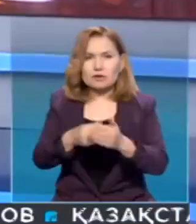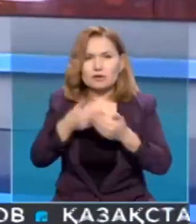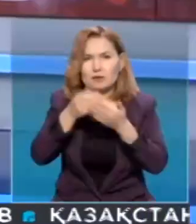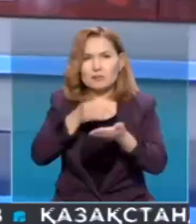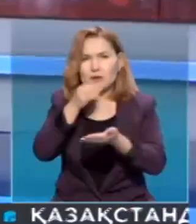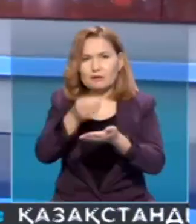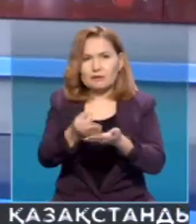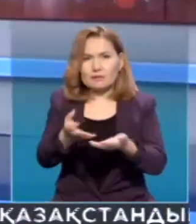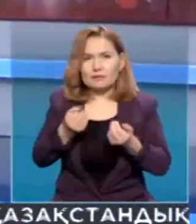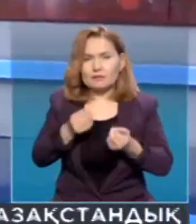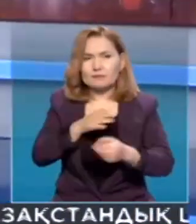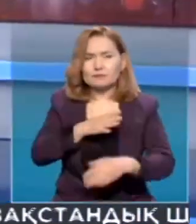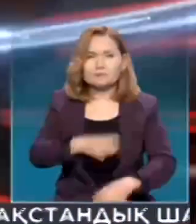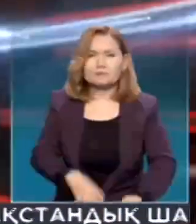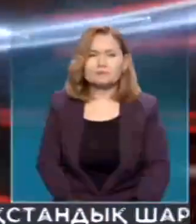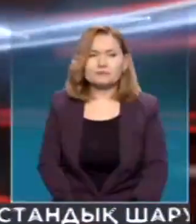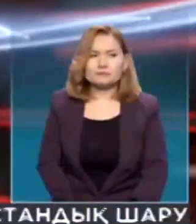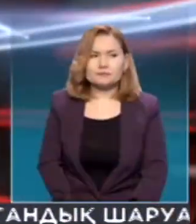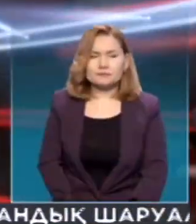іздеді.